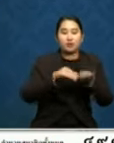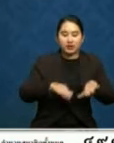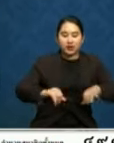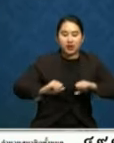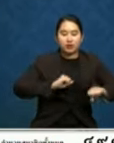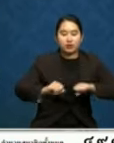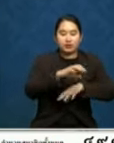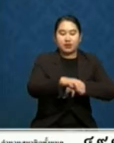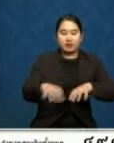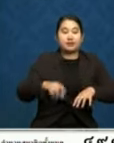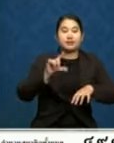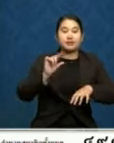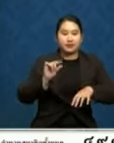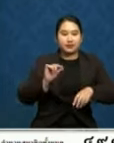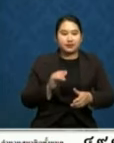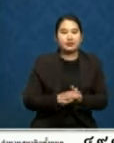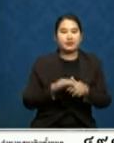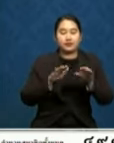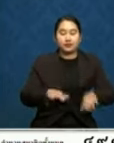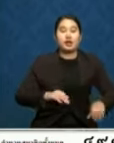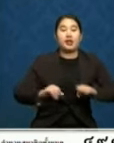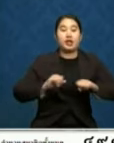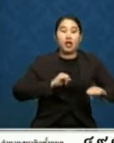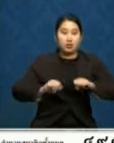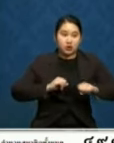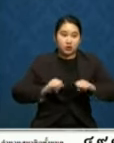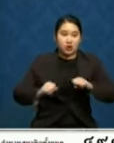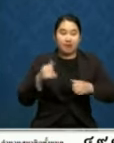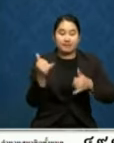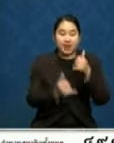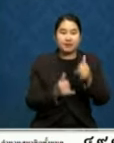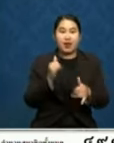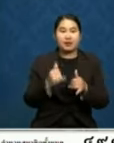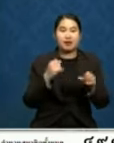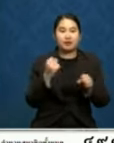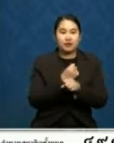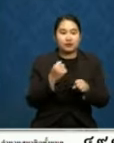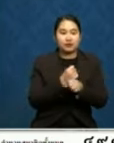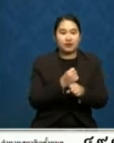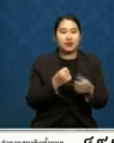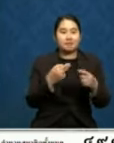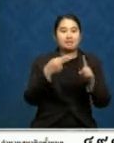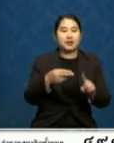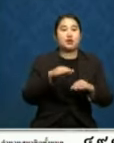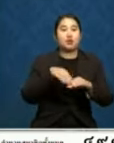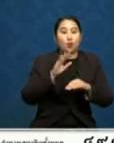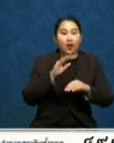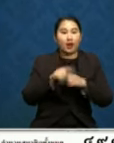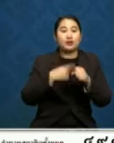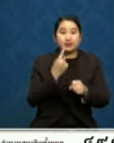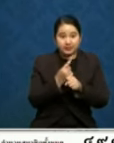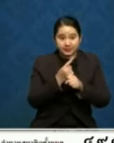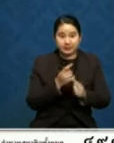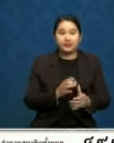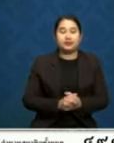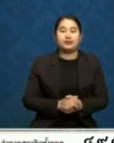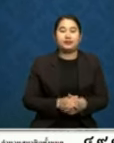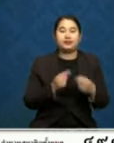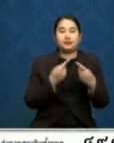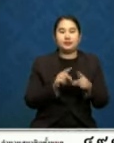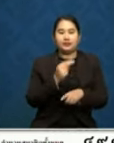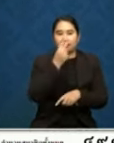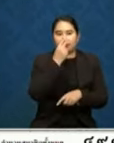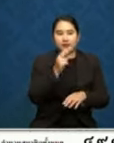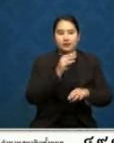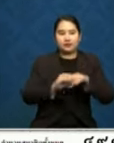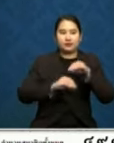อีก20แห่งมีเด็กและเยาวชนที่ผ่านเข้ามาฝึกอยู่ในการดูแลเนี่ยหมื่นกว่าคนต่อปีค่ะแต่เมื่อมาดูโคร